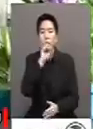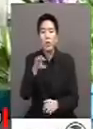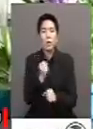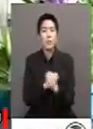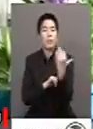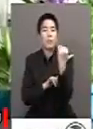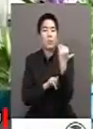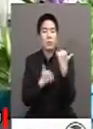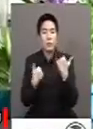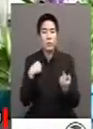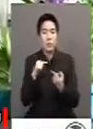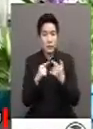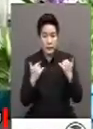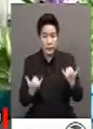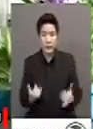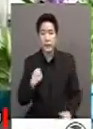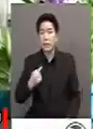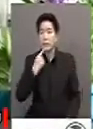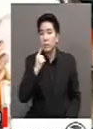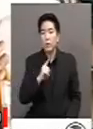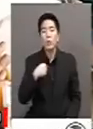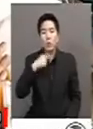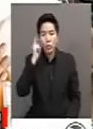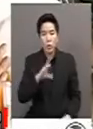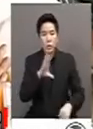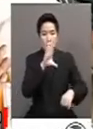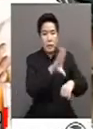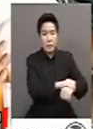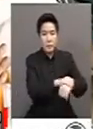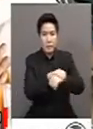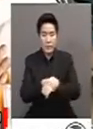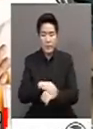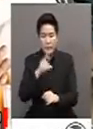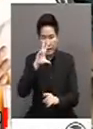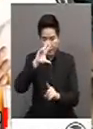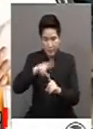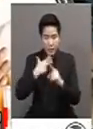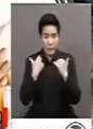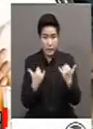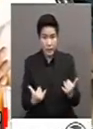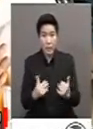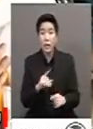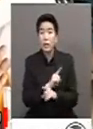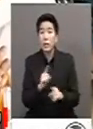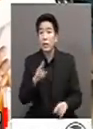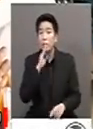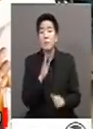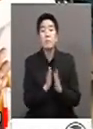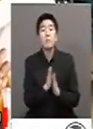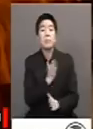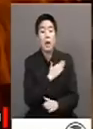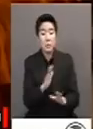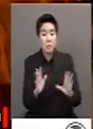อร ์ แล้วก็ยืนยันนะครับว่าจะต้องได้ตัวพระธรรมชโยไม่เกิน3เดือนครับแต่หากว่าพระธรรมชโยไม่